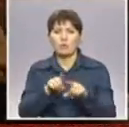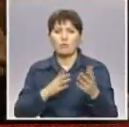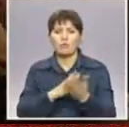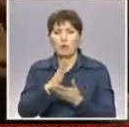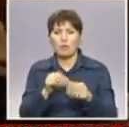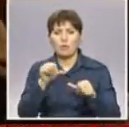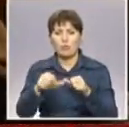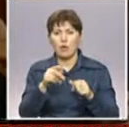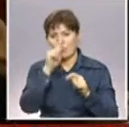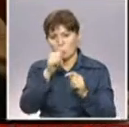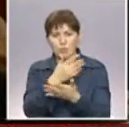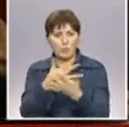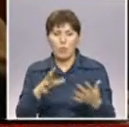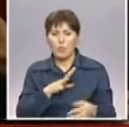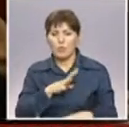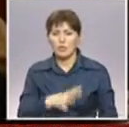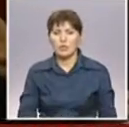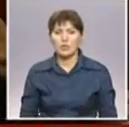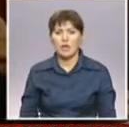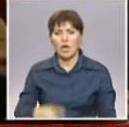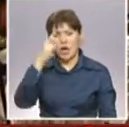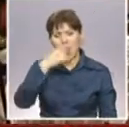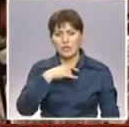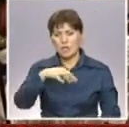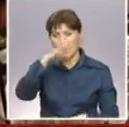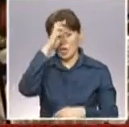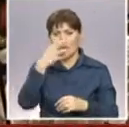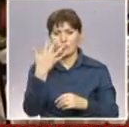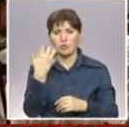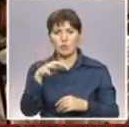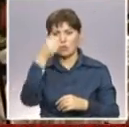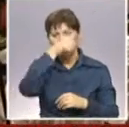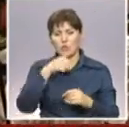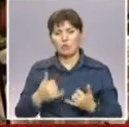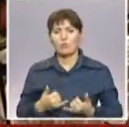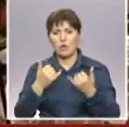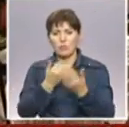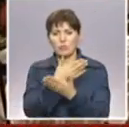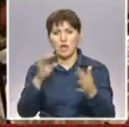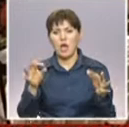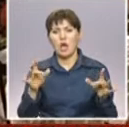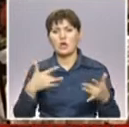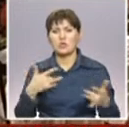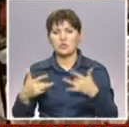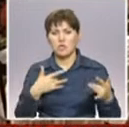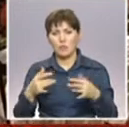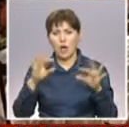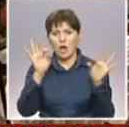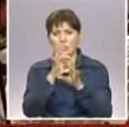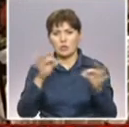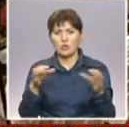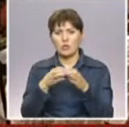үшін марапаттар үлестірілді. Қазақ хандығының 500 жылдығына орай біздің әртістерімізді осы оркестрдің